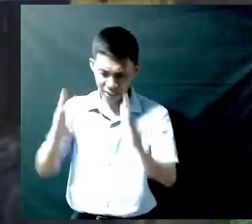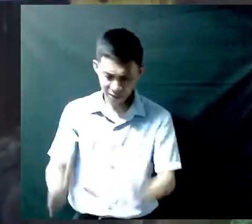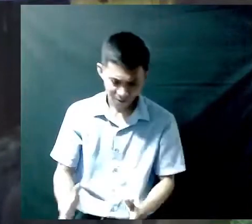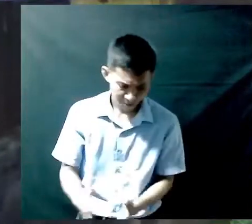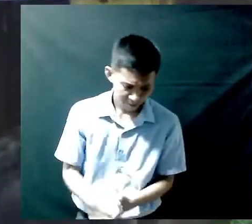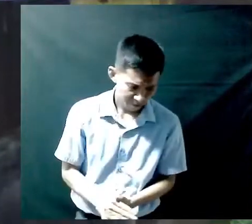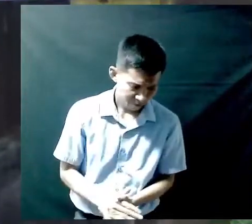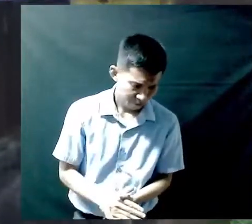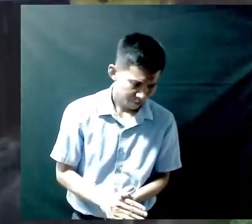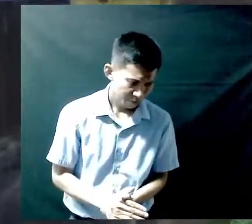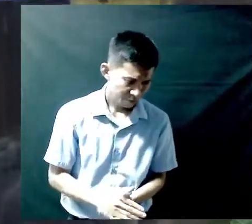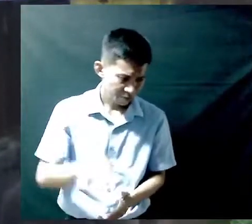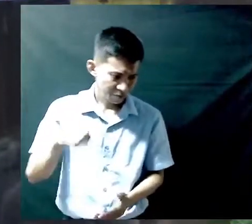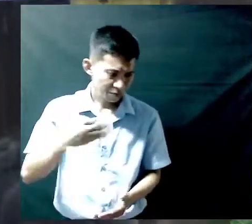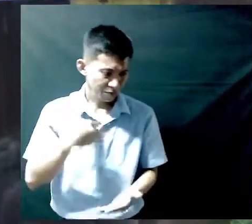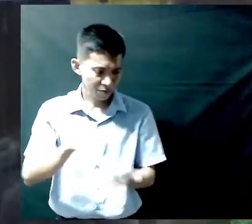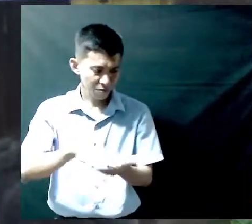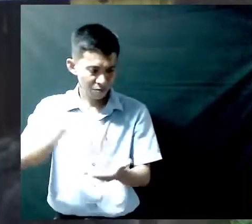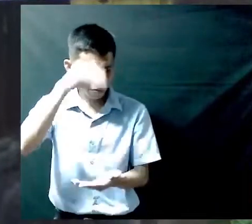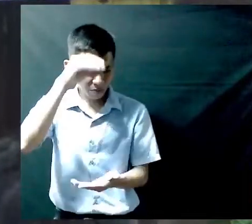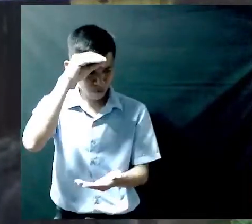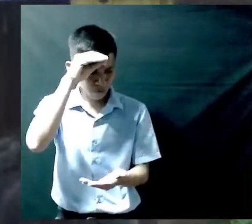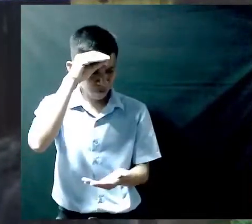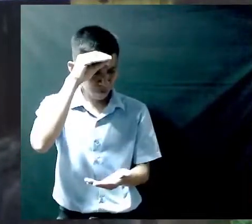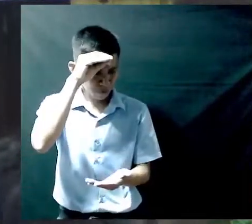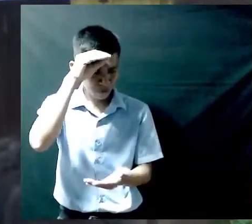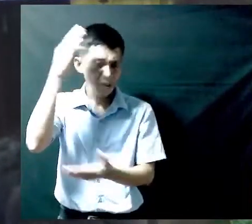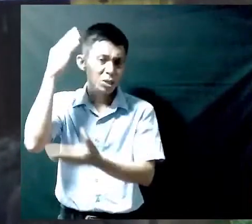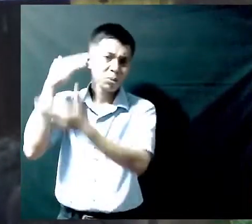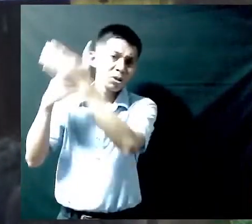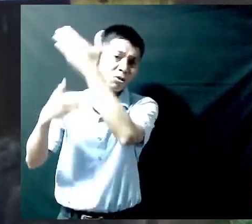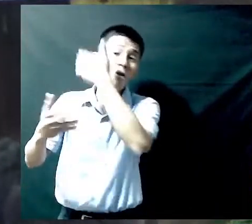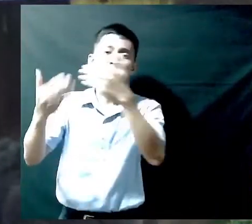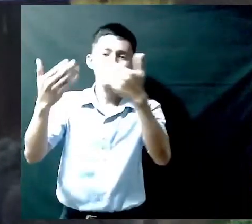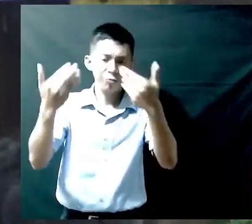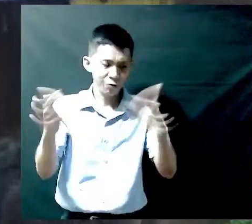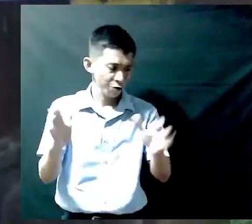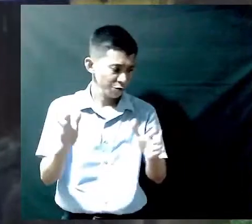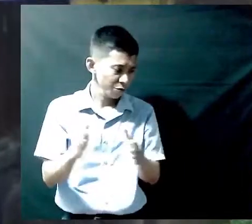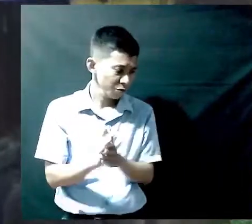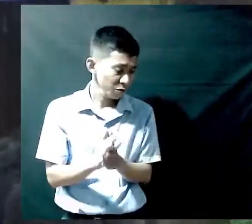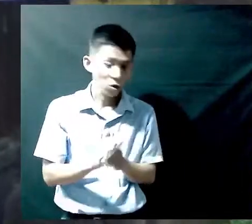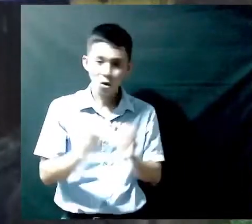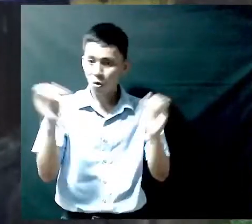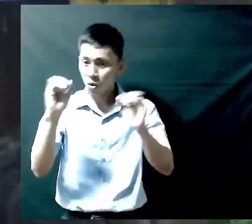Everything is for our learning. And then pagkatapos niyan, wala na hong